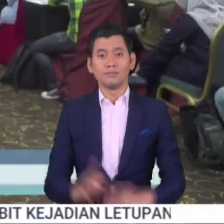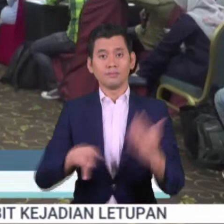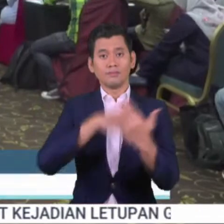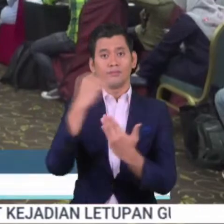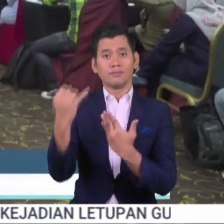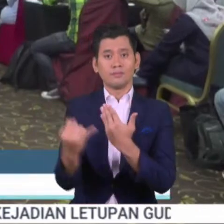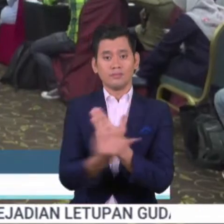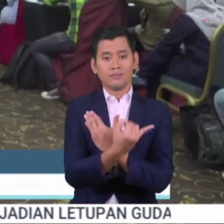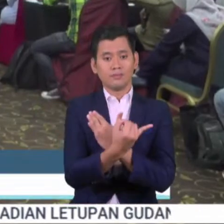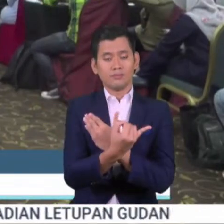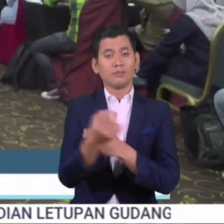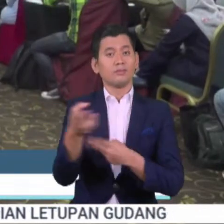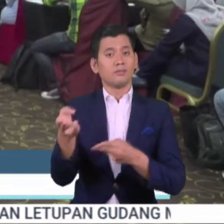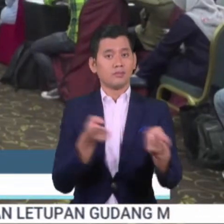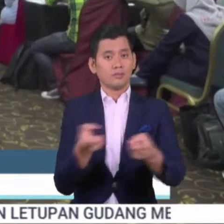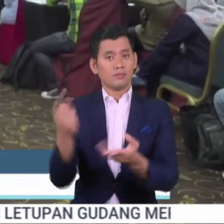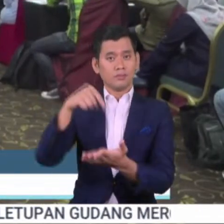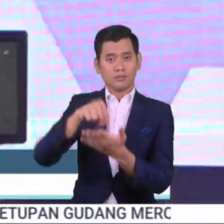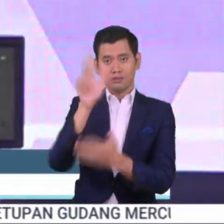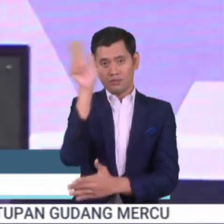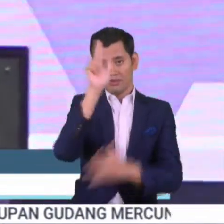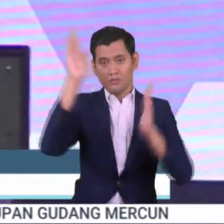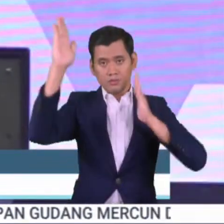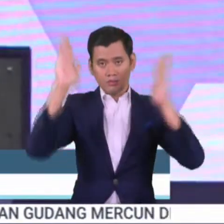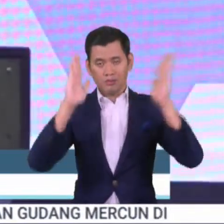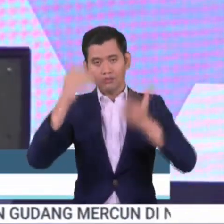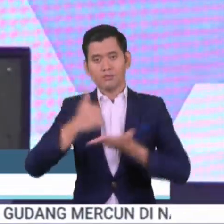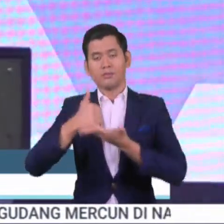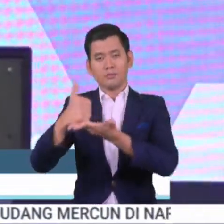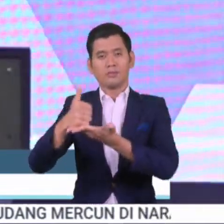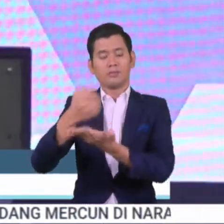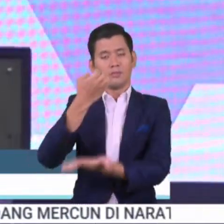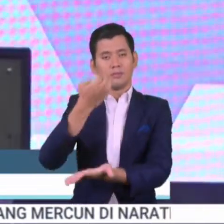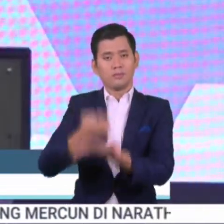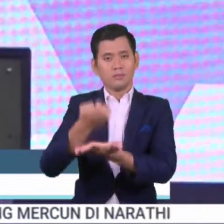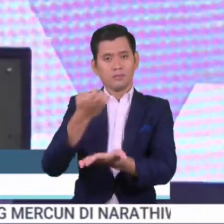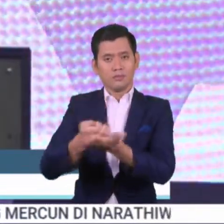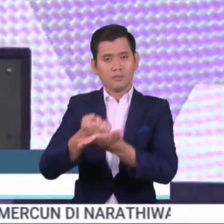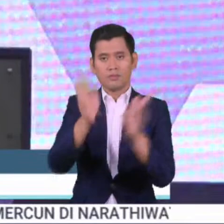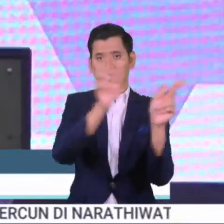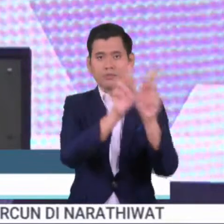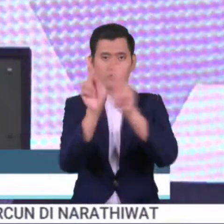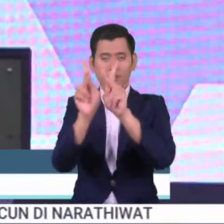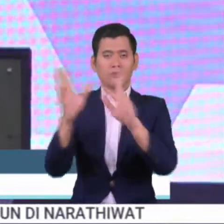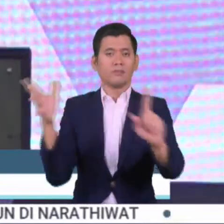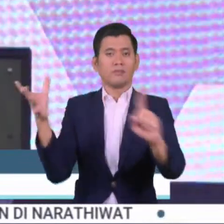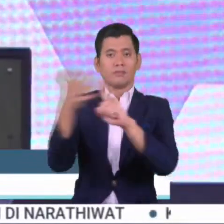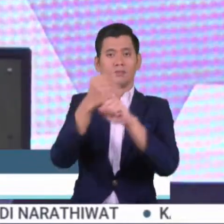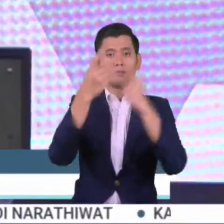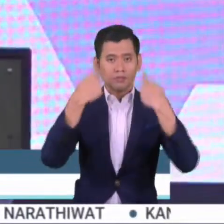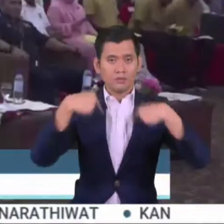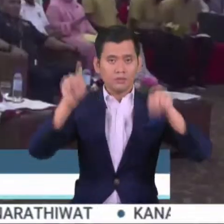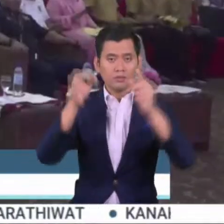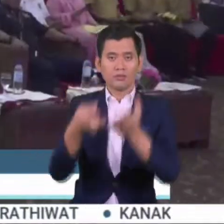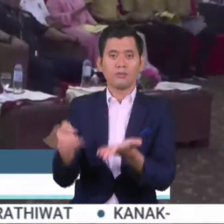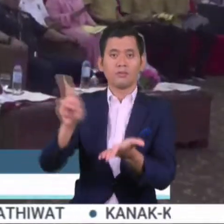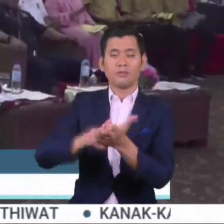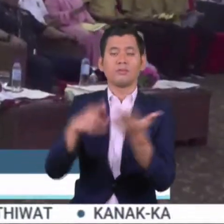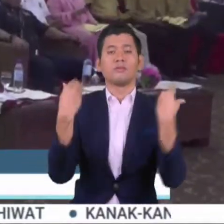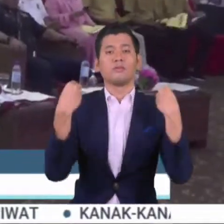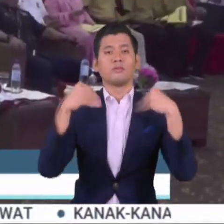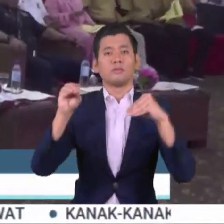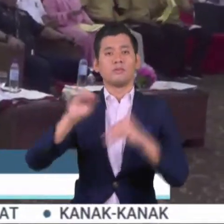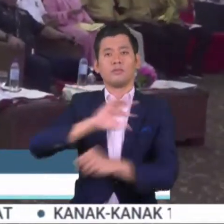Projek Desa Mall, inisiatif kerajaan persekutuan bagi membantu ekonomi usahawan desa terus catat kejayaan apabila merekodkan jumlah jualan